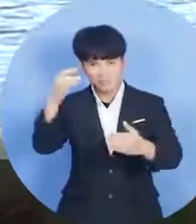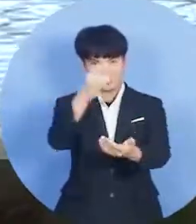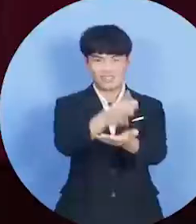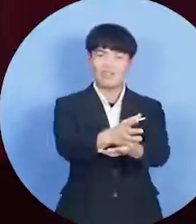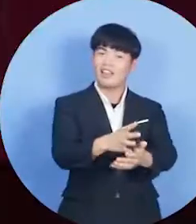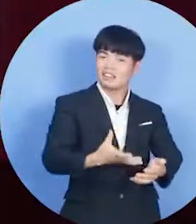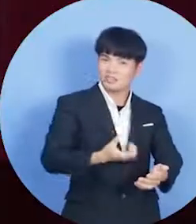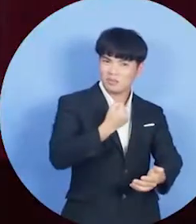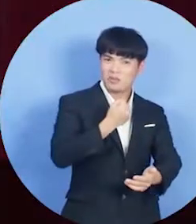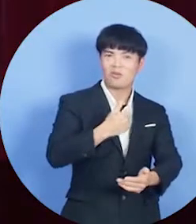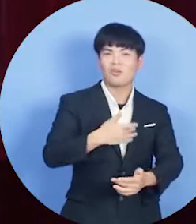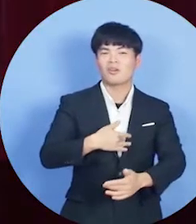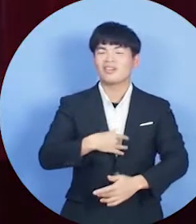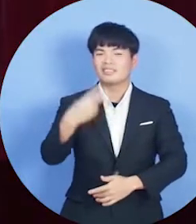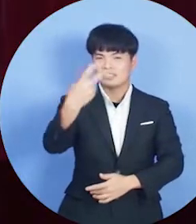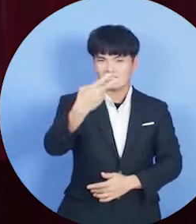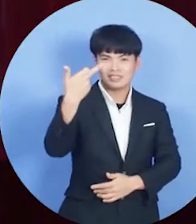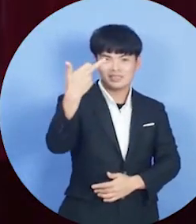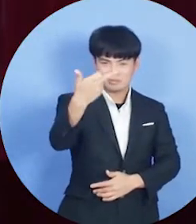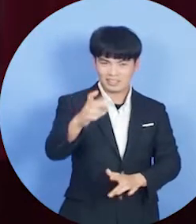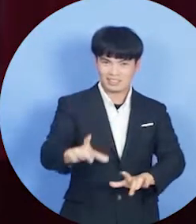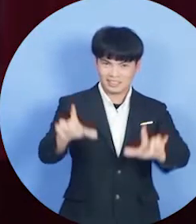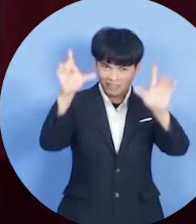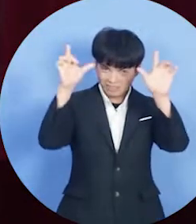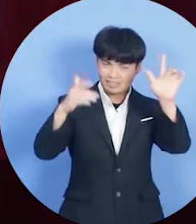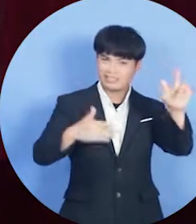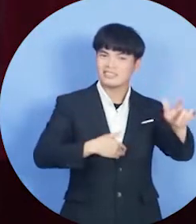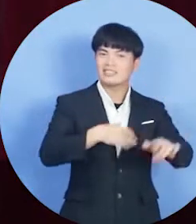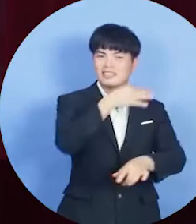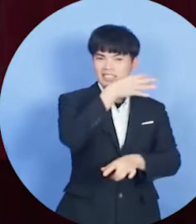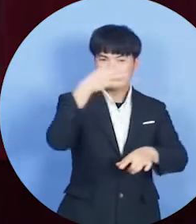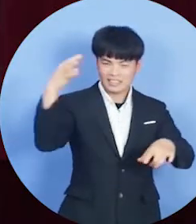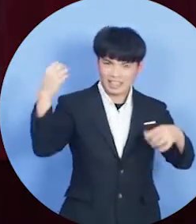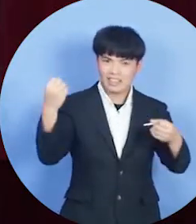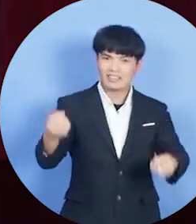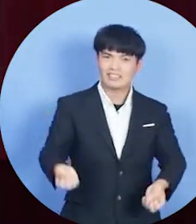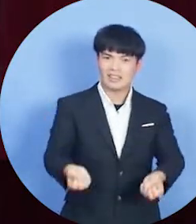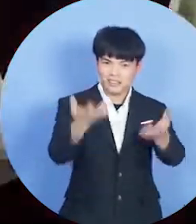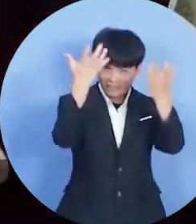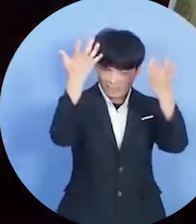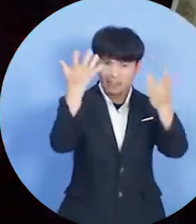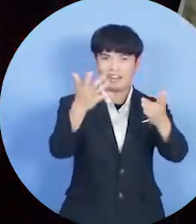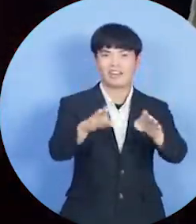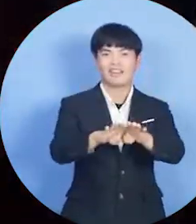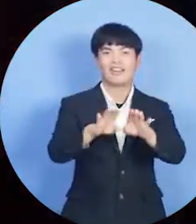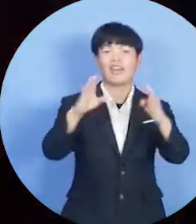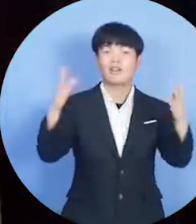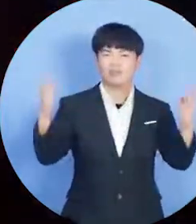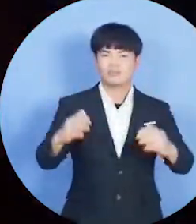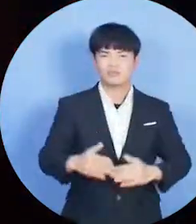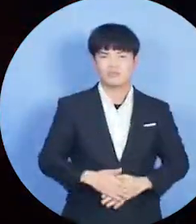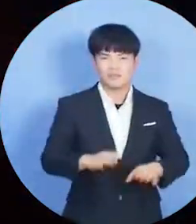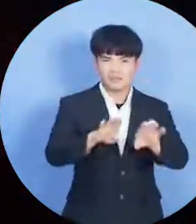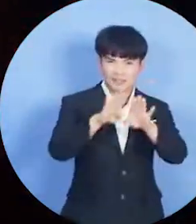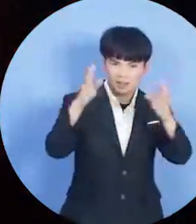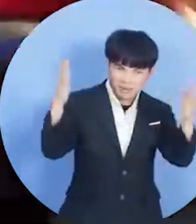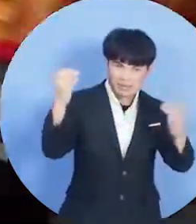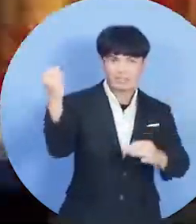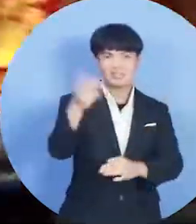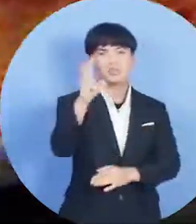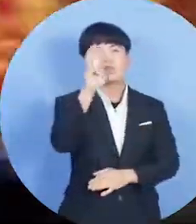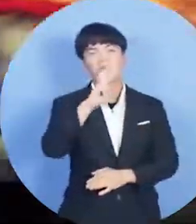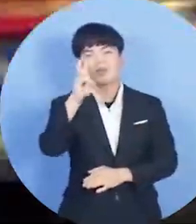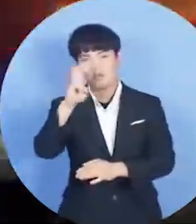개최됐습니다. 개막식과 축하 마켓은 전문 사회자 조우종, 문소리 씨의 사회로 진행된 가운데 많은 관람객이